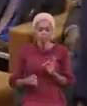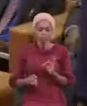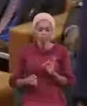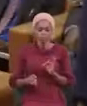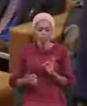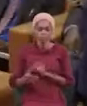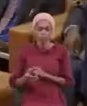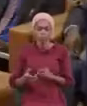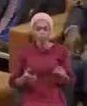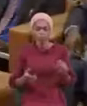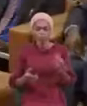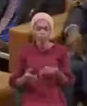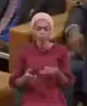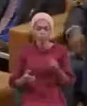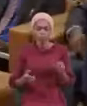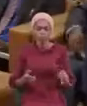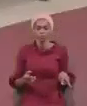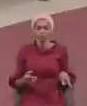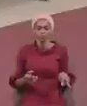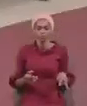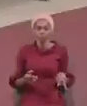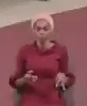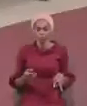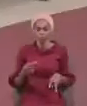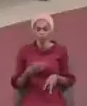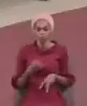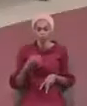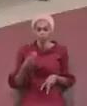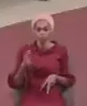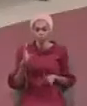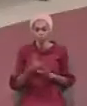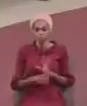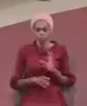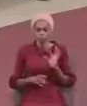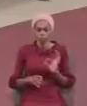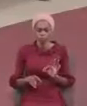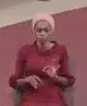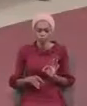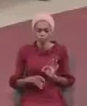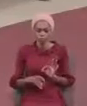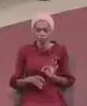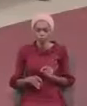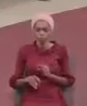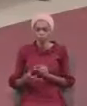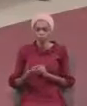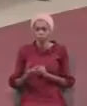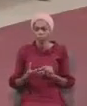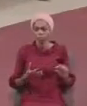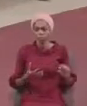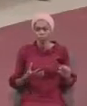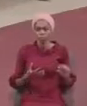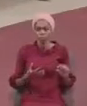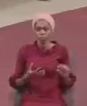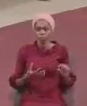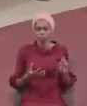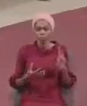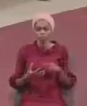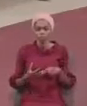22 Hébreux 9 h 9 verset